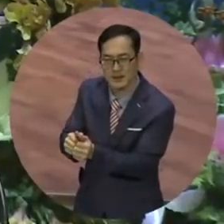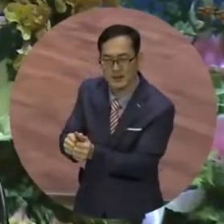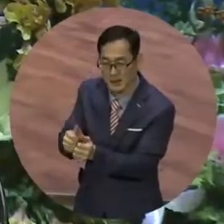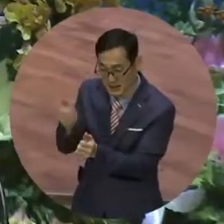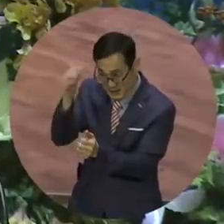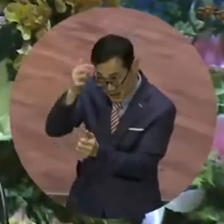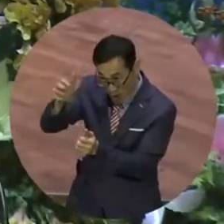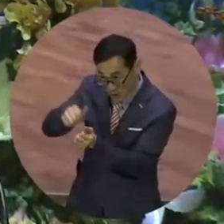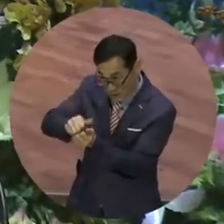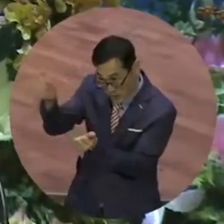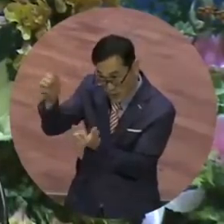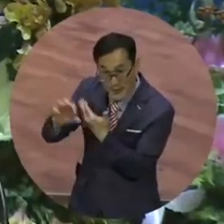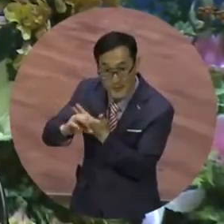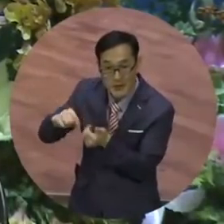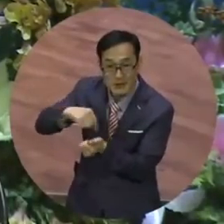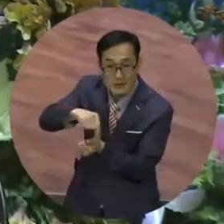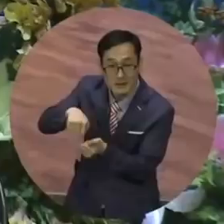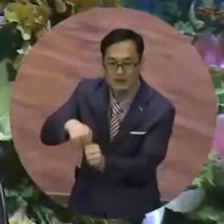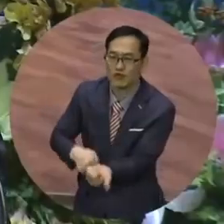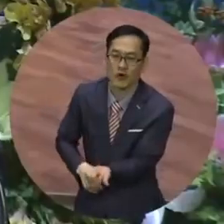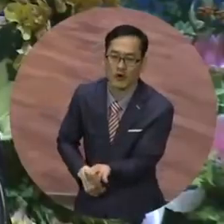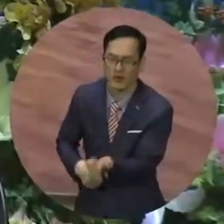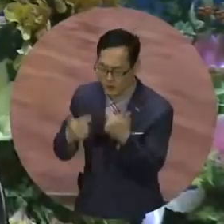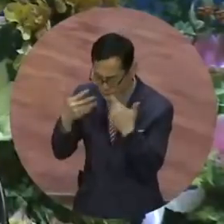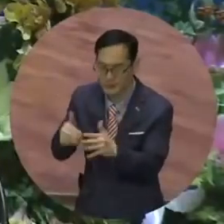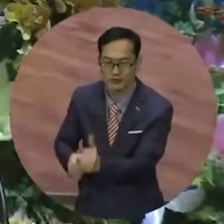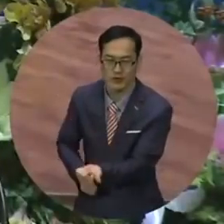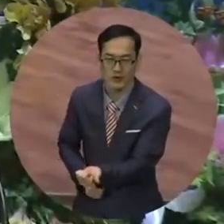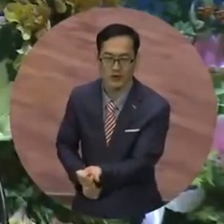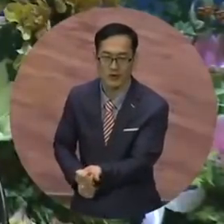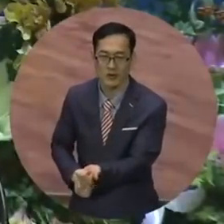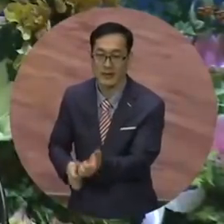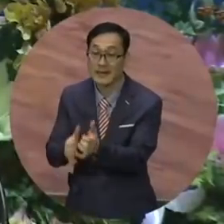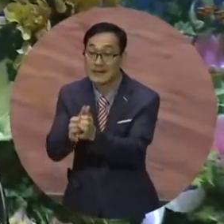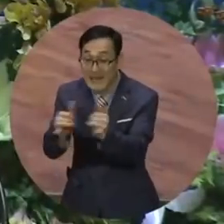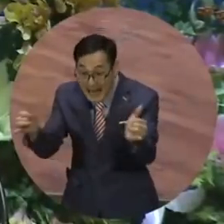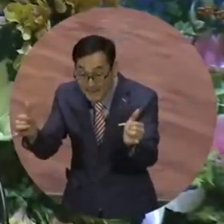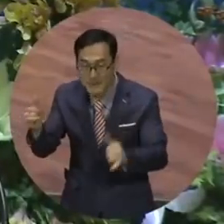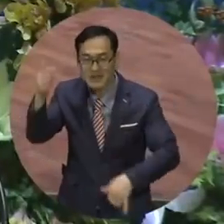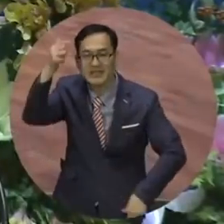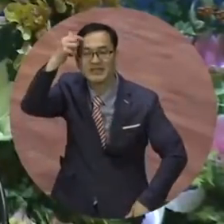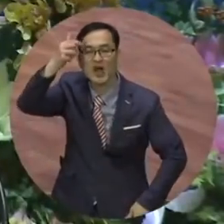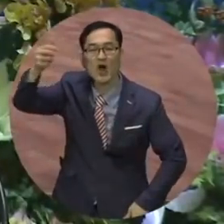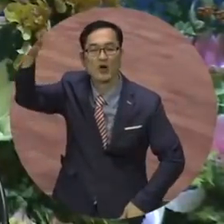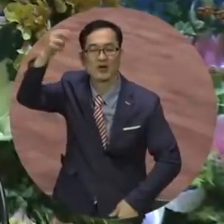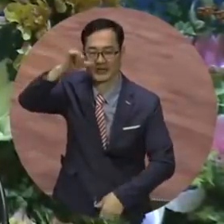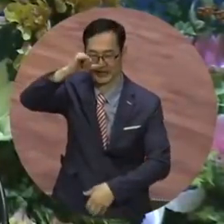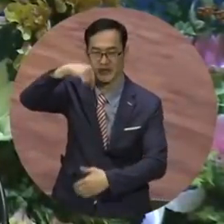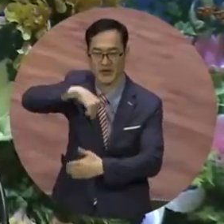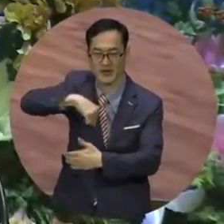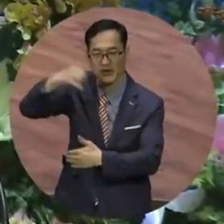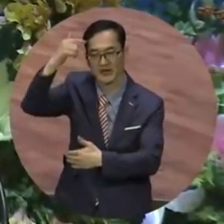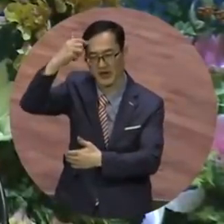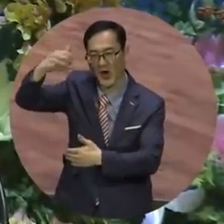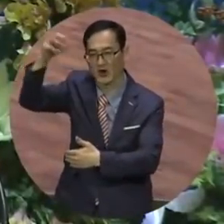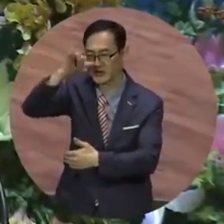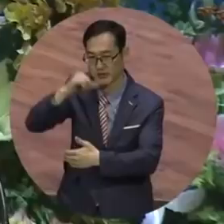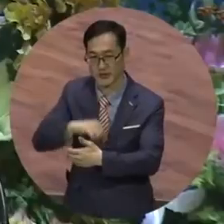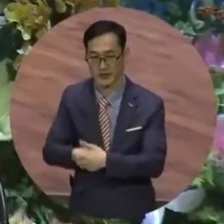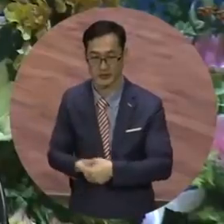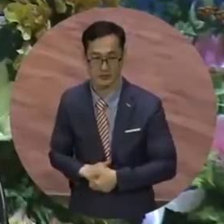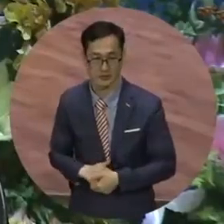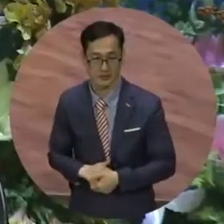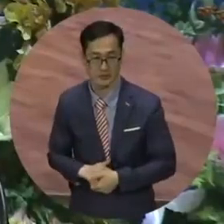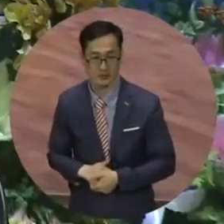그래. 영과 육이 분리되는 순간, 영적 존재, 우리의 원래는 영이라니까요. 우리는 자꾸